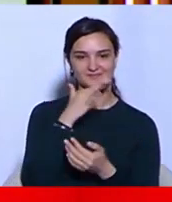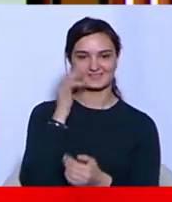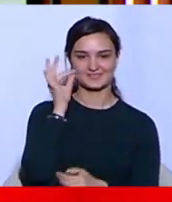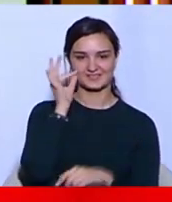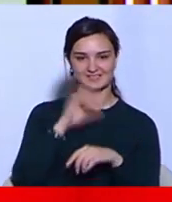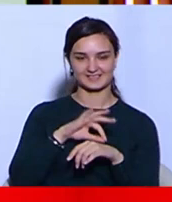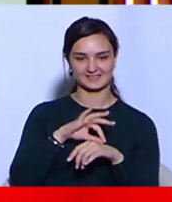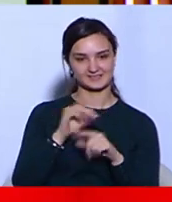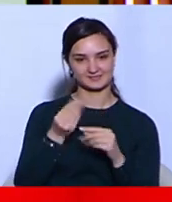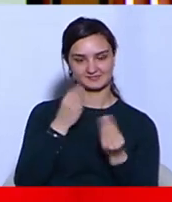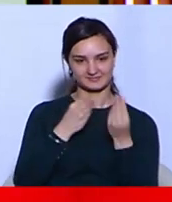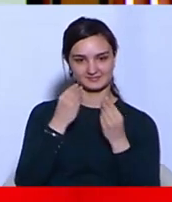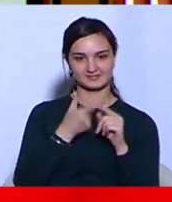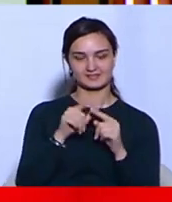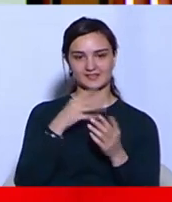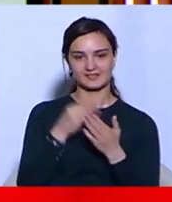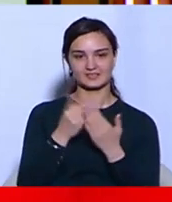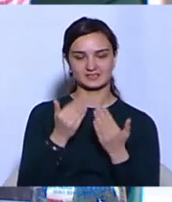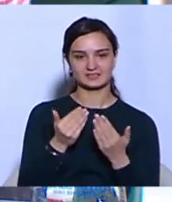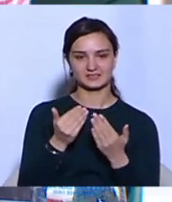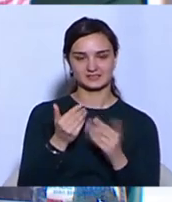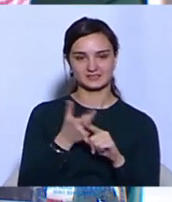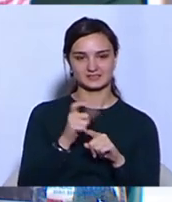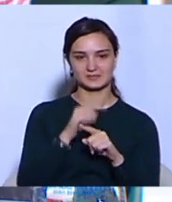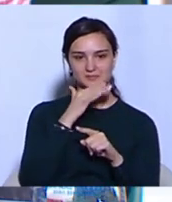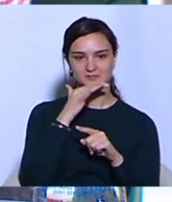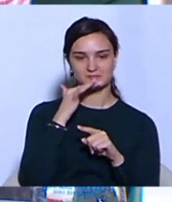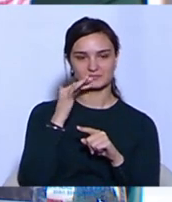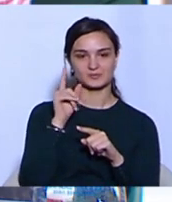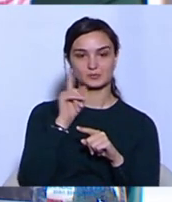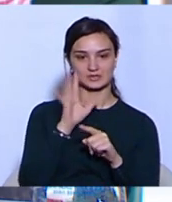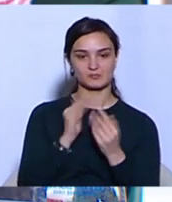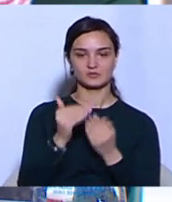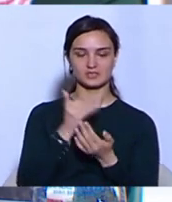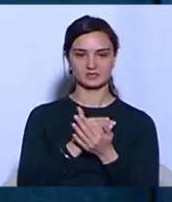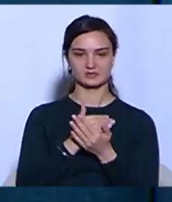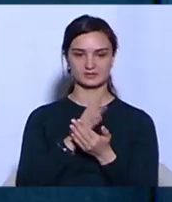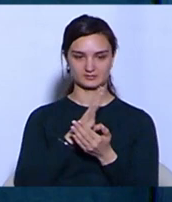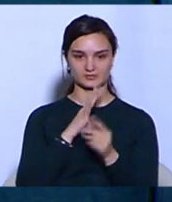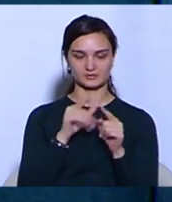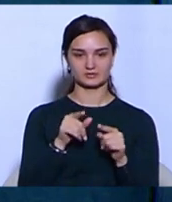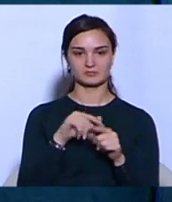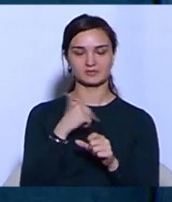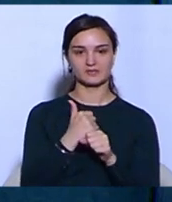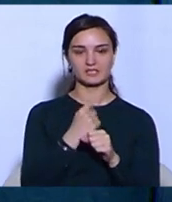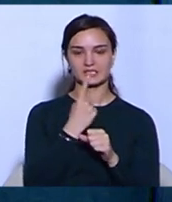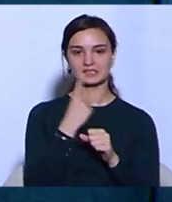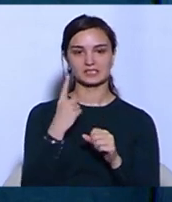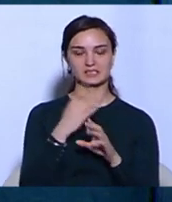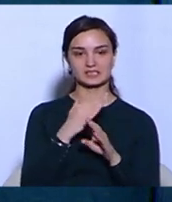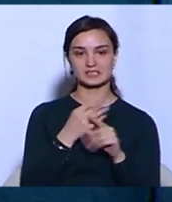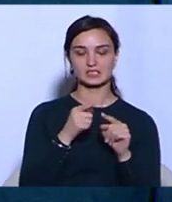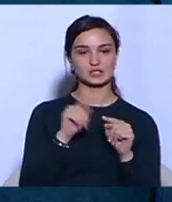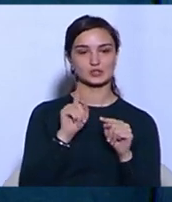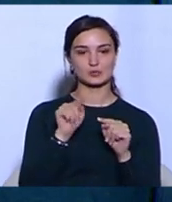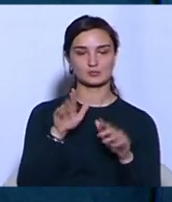შაქარს მიირთმევენ, ამას თავისი ძალიან ბევრი უსიამოვნო შედეგი შეიძლება მოხდეს. მთავარი ერთ-ერთი არის ის,